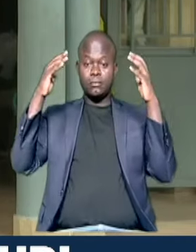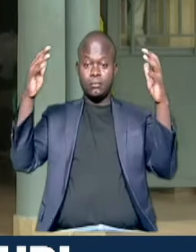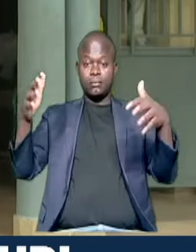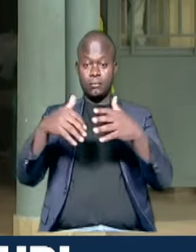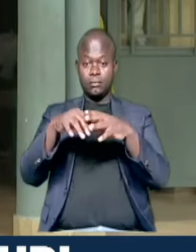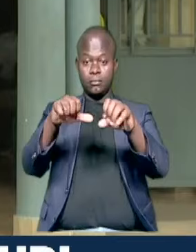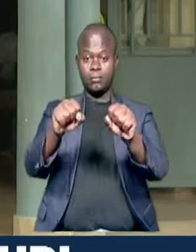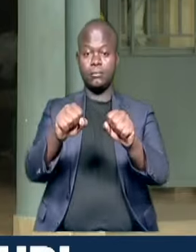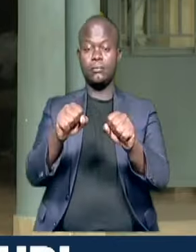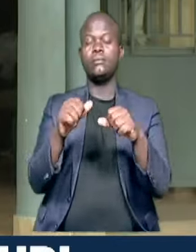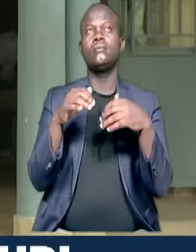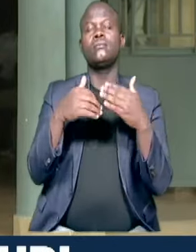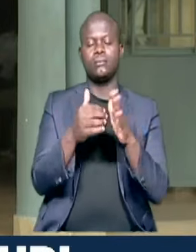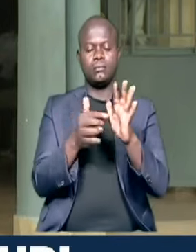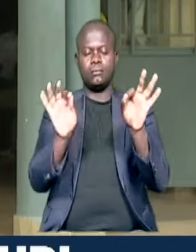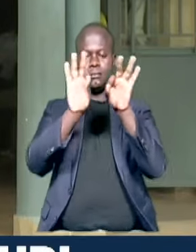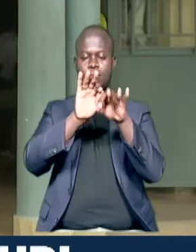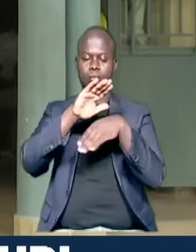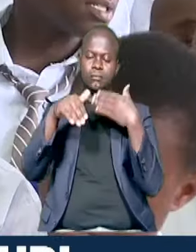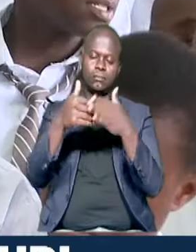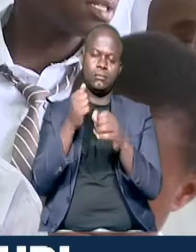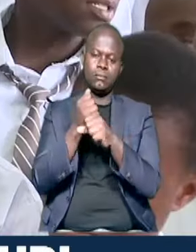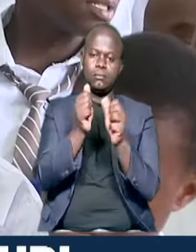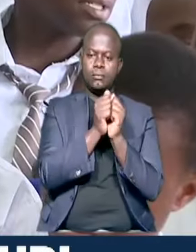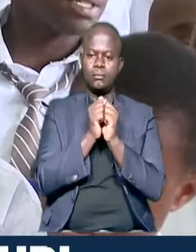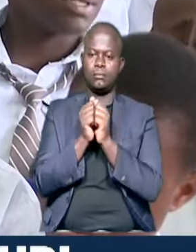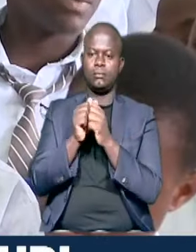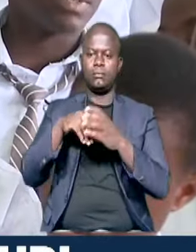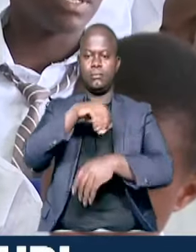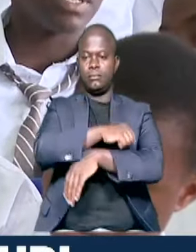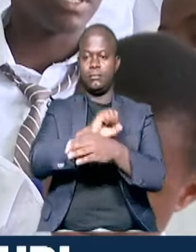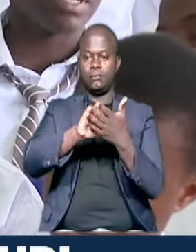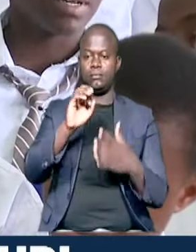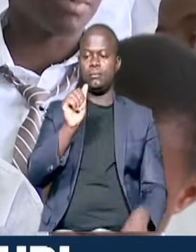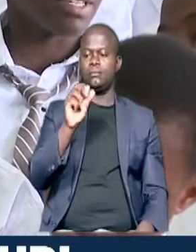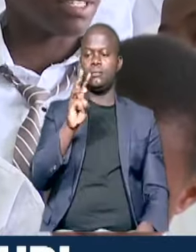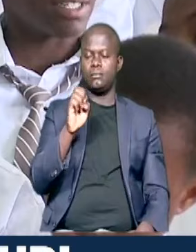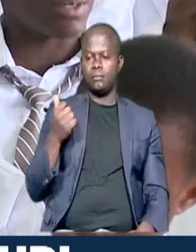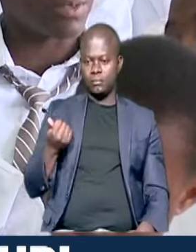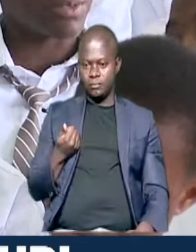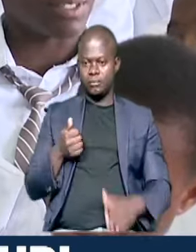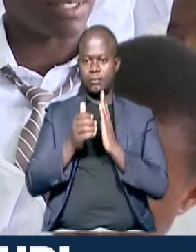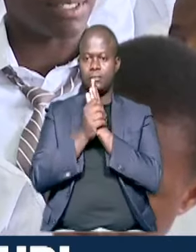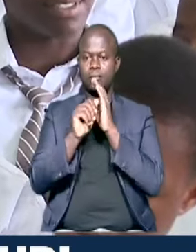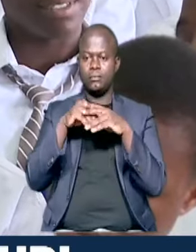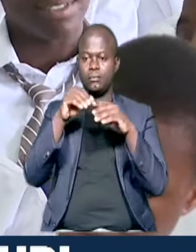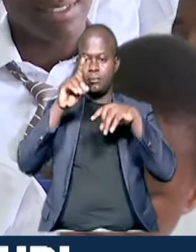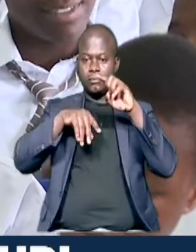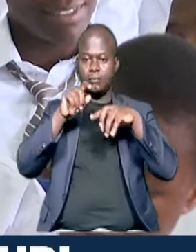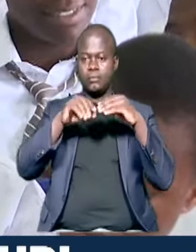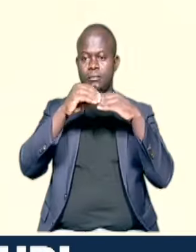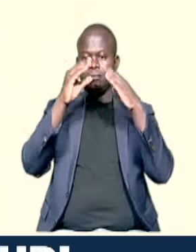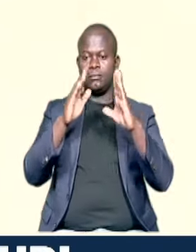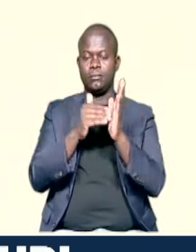bufata za ndangagaciro zose bukazishyira hamwe. Mu ijuri ryisumbuye rya Fawe Girls, inararibonye muri politiki n'imiyoborere,